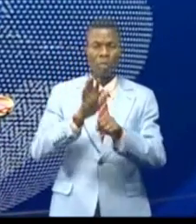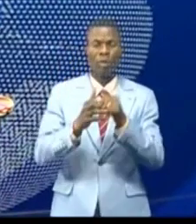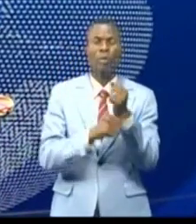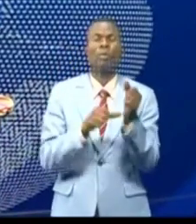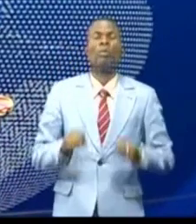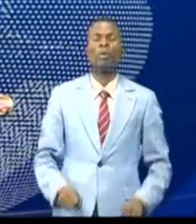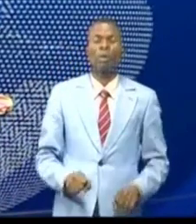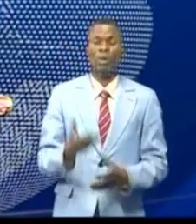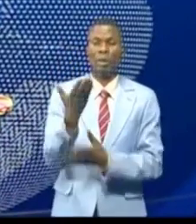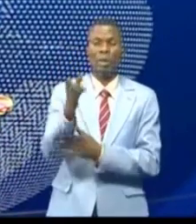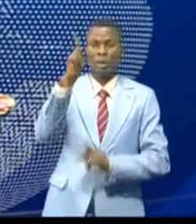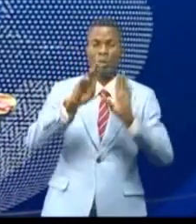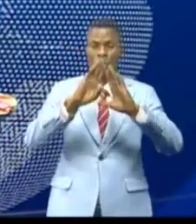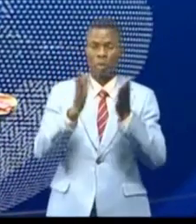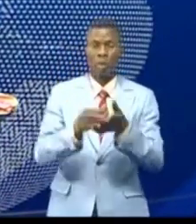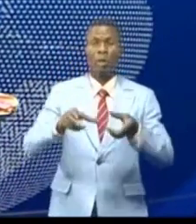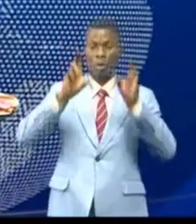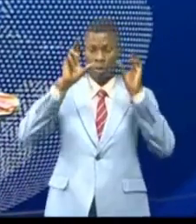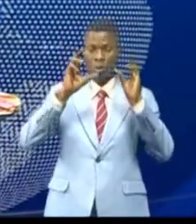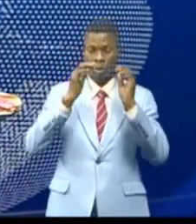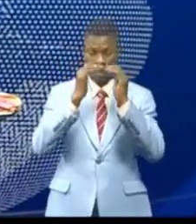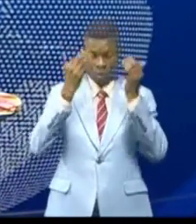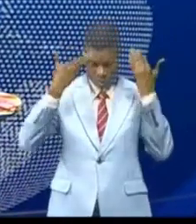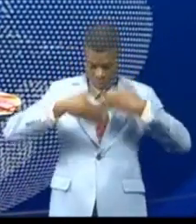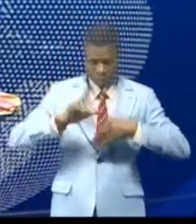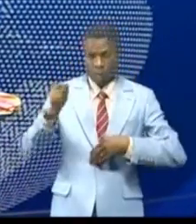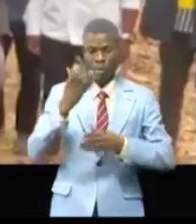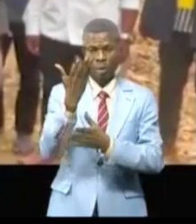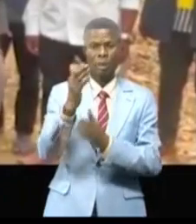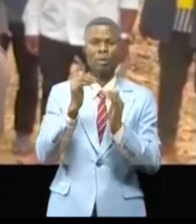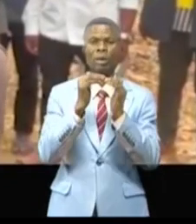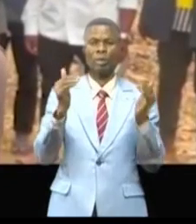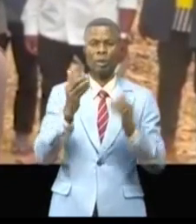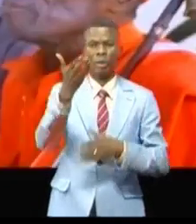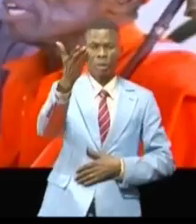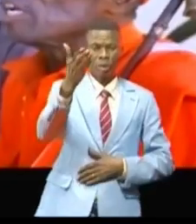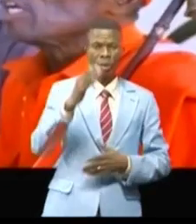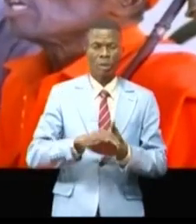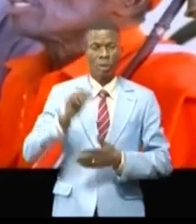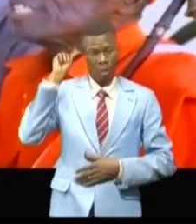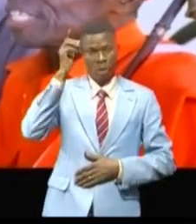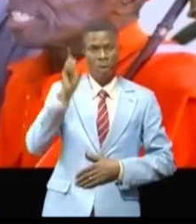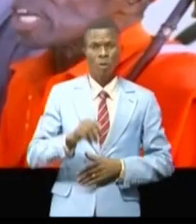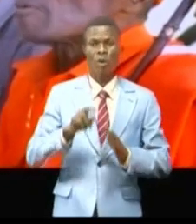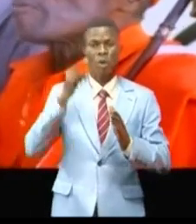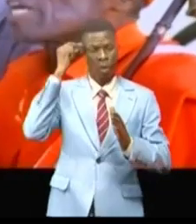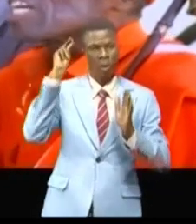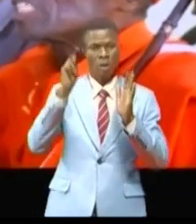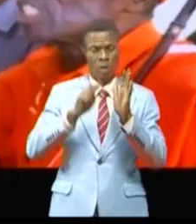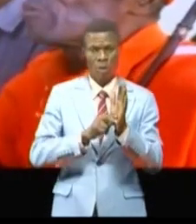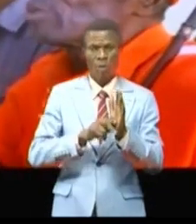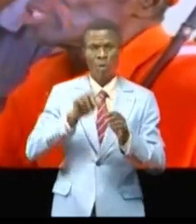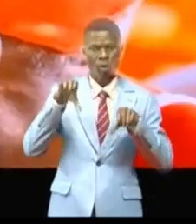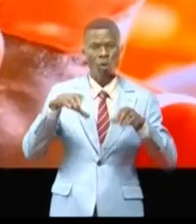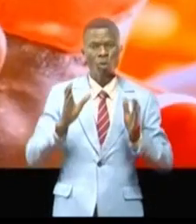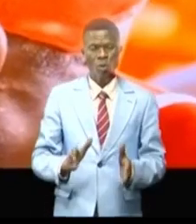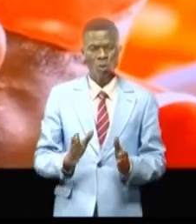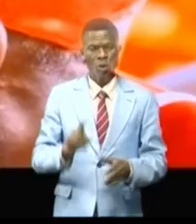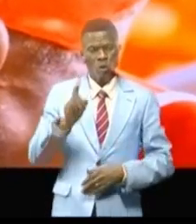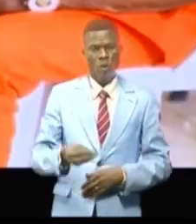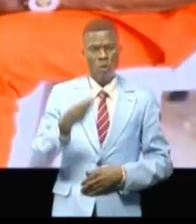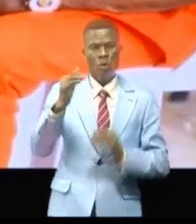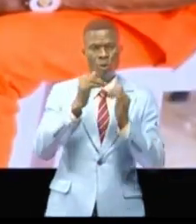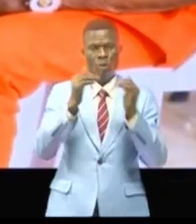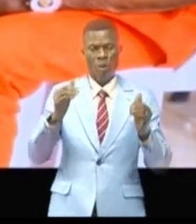la population à la vigilance et la paix. Alors que le gouvernement congolais s'attelle à ramener la paix et